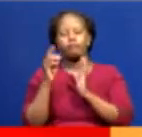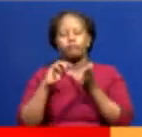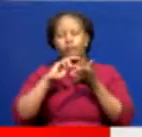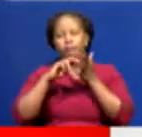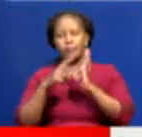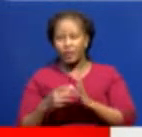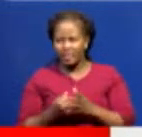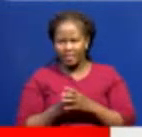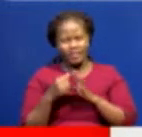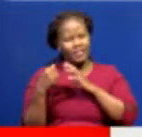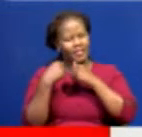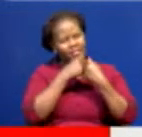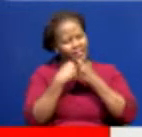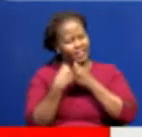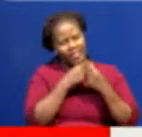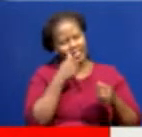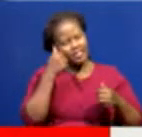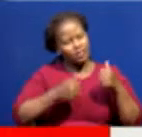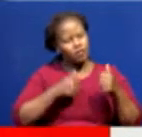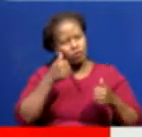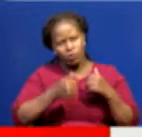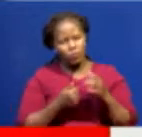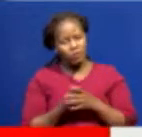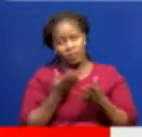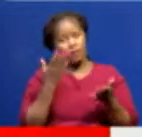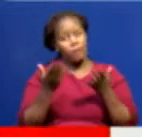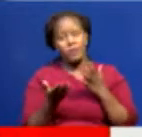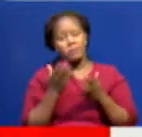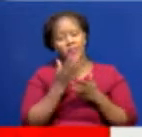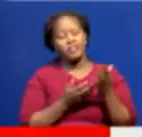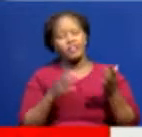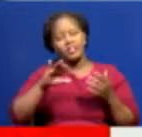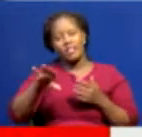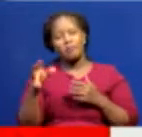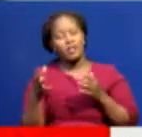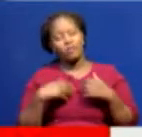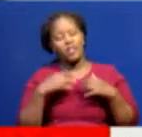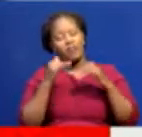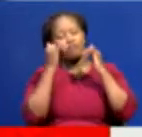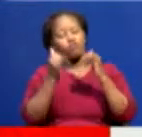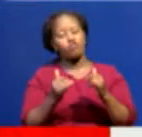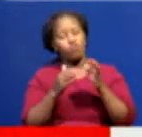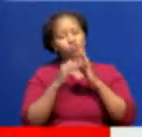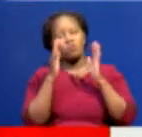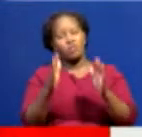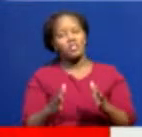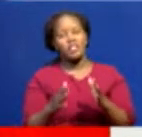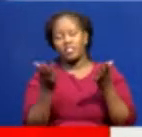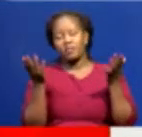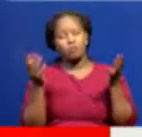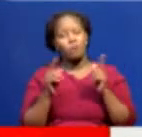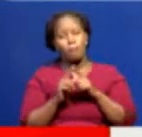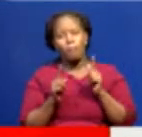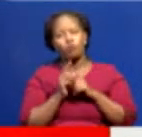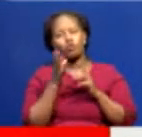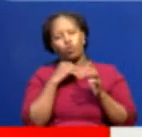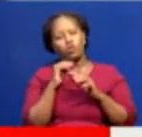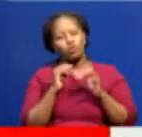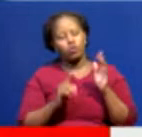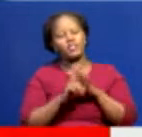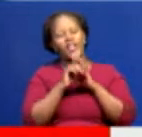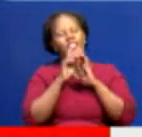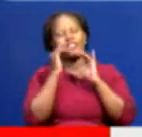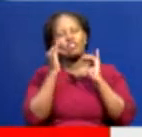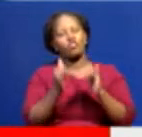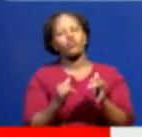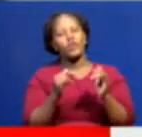ipi ambayo mnashuhudia kwamba labda kaunti fulani kuna kiongozi mpya ambaye amewasili pale na anataka kuanzisha miradi tofauti,